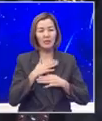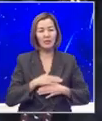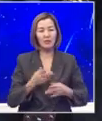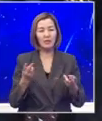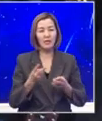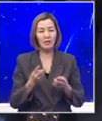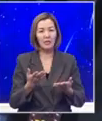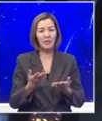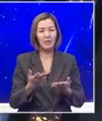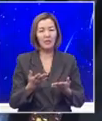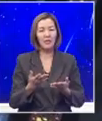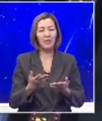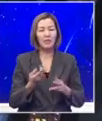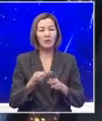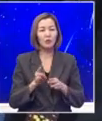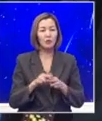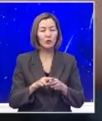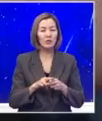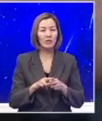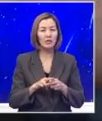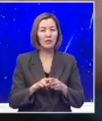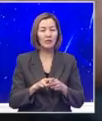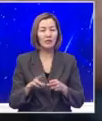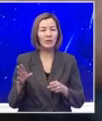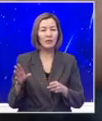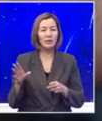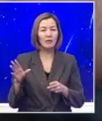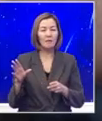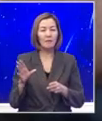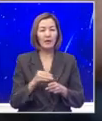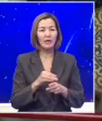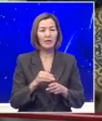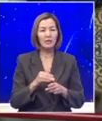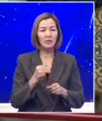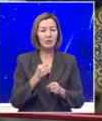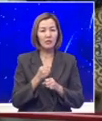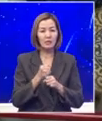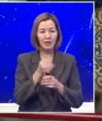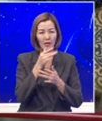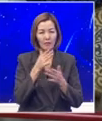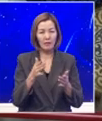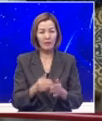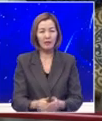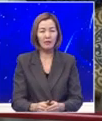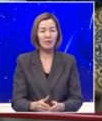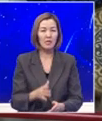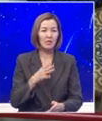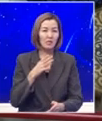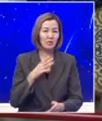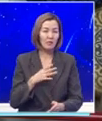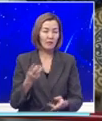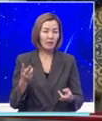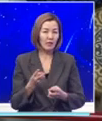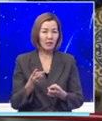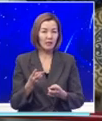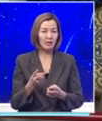көсегесі көгермейтіні анық. Сондықтан мұны екінің бірі кәсіп қыла алмайды. Қазақта бір мақал бар ғой, шыдам жеткен шебер болар деп.